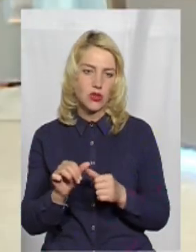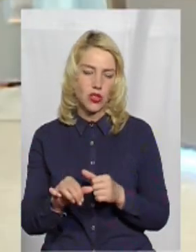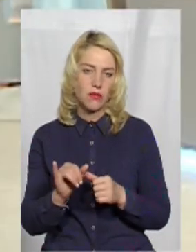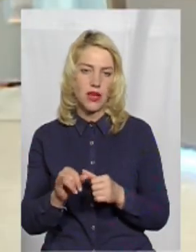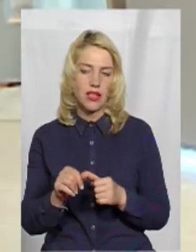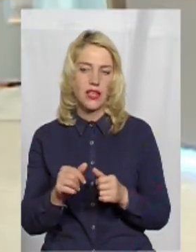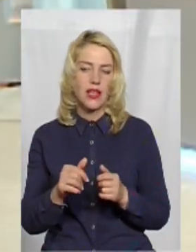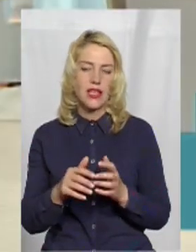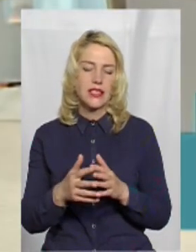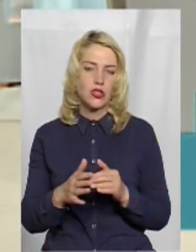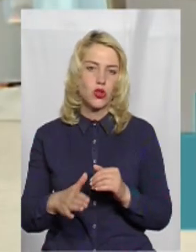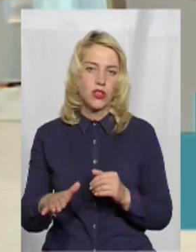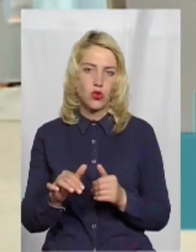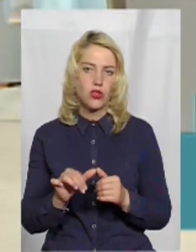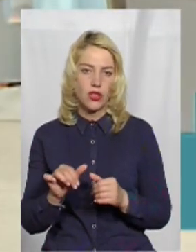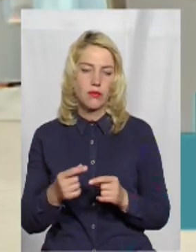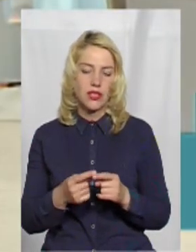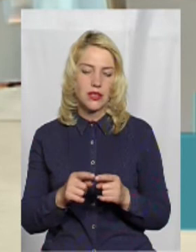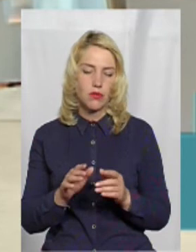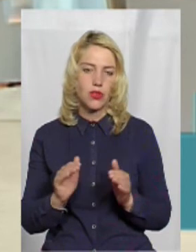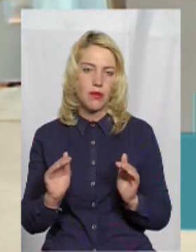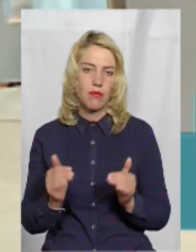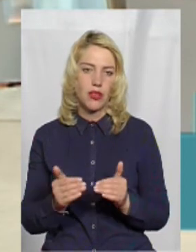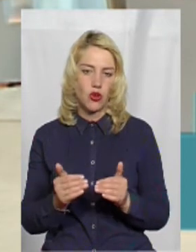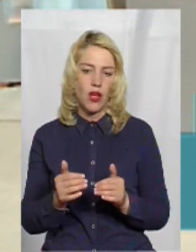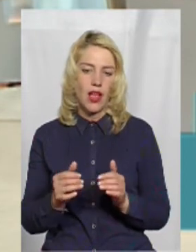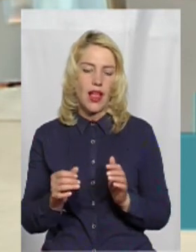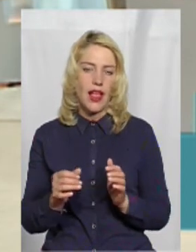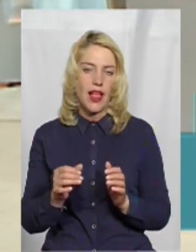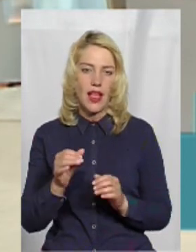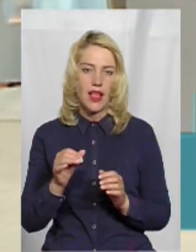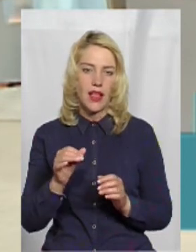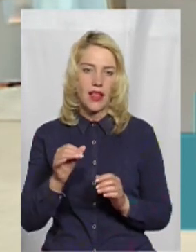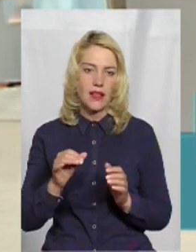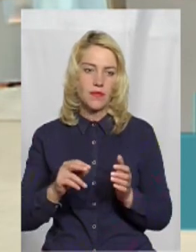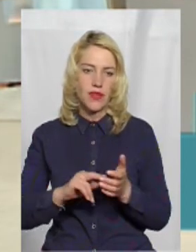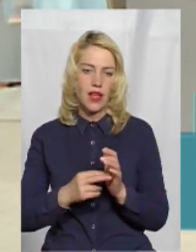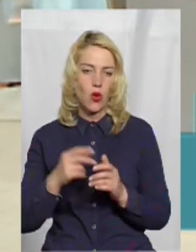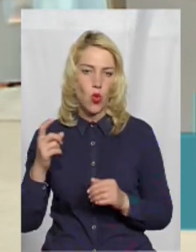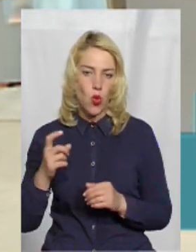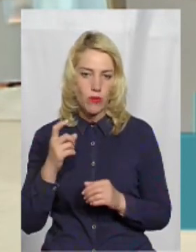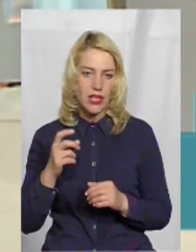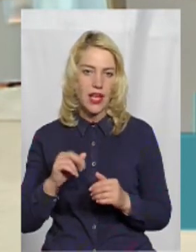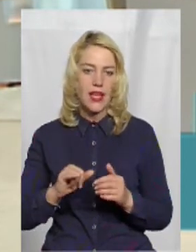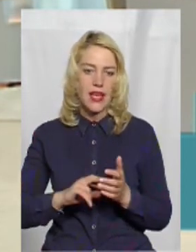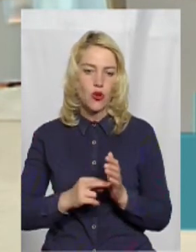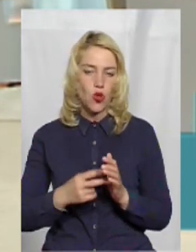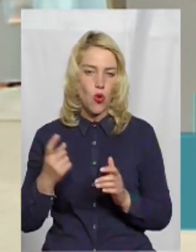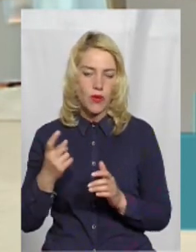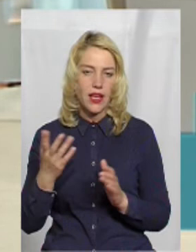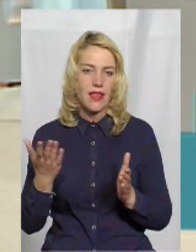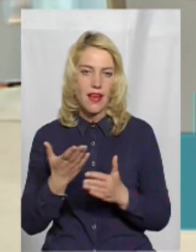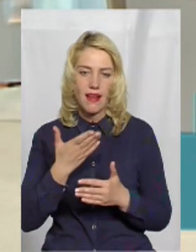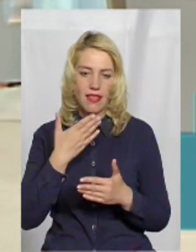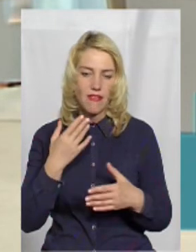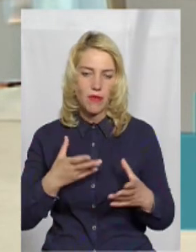території, зокрема. І це така буде мікроекономіка. І що важливо, що це економіка, яка не впливає негативно і